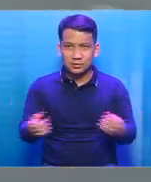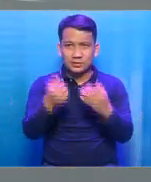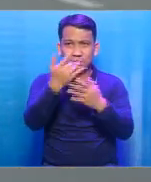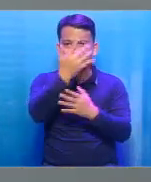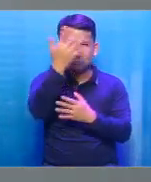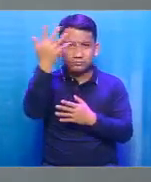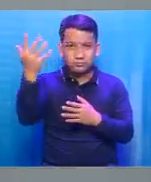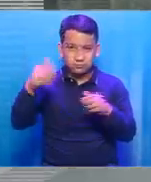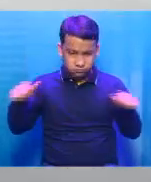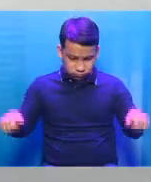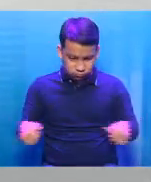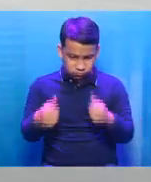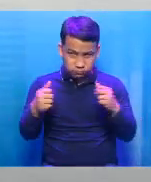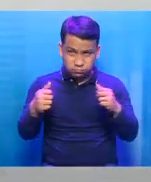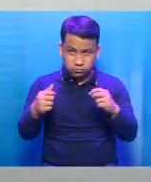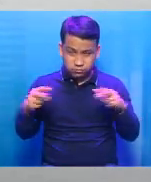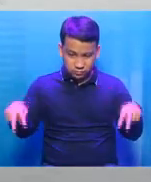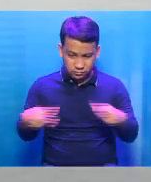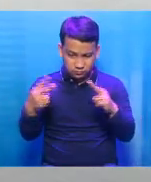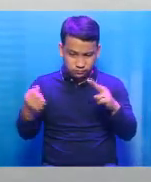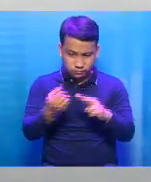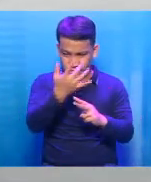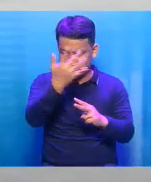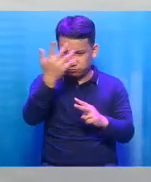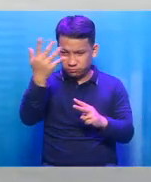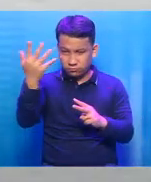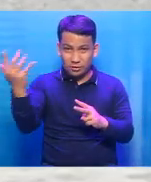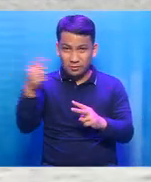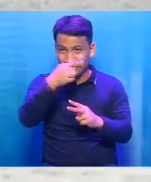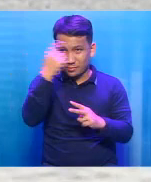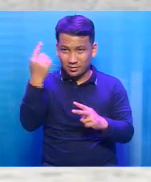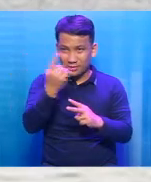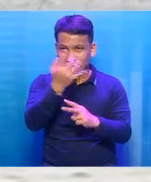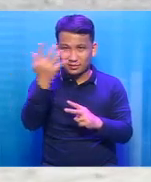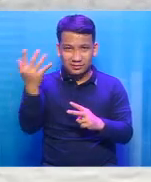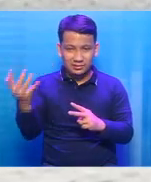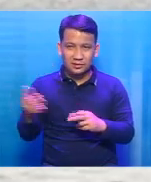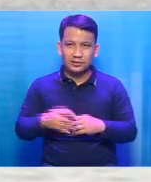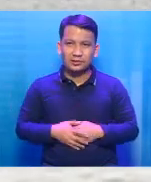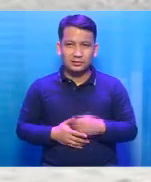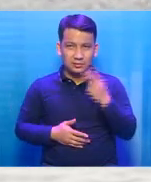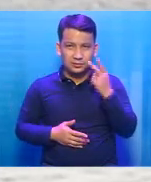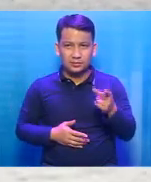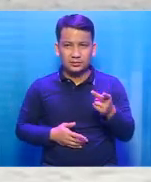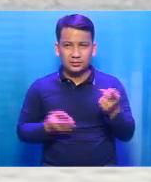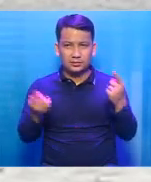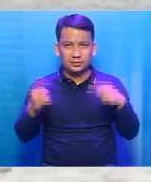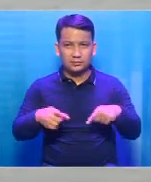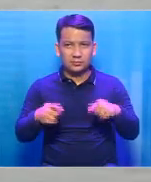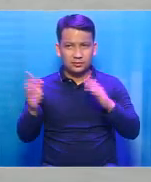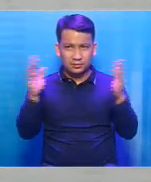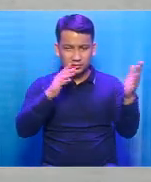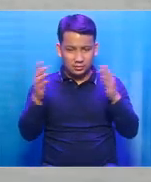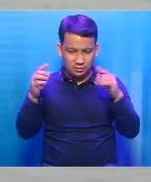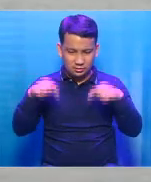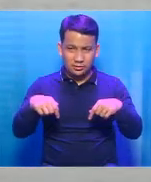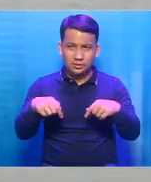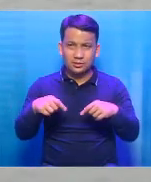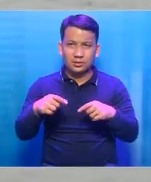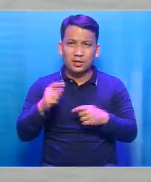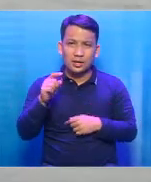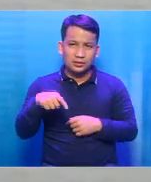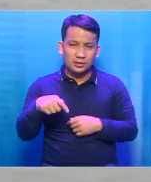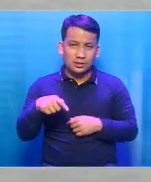ng abo. Isang taon ang nakalipas, tila wala ng bakas na nangyaring kalamidad dito sa